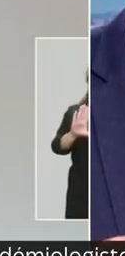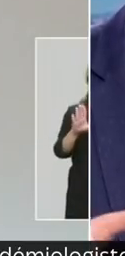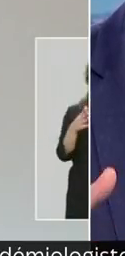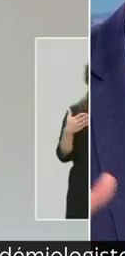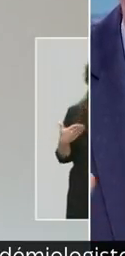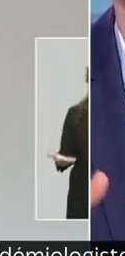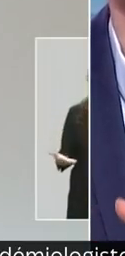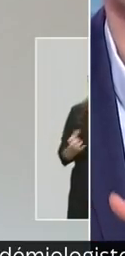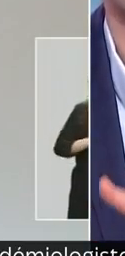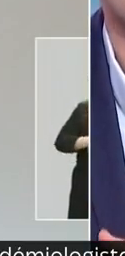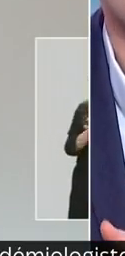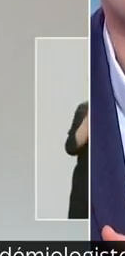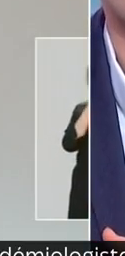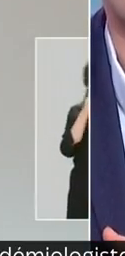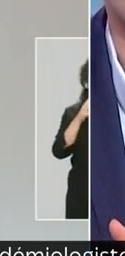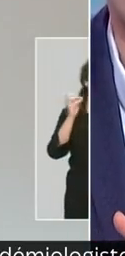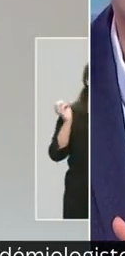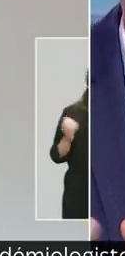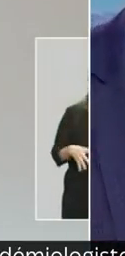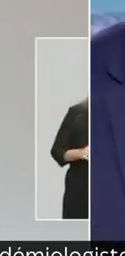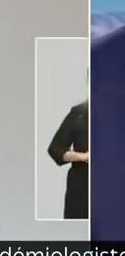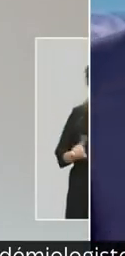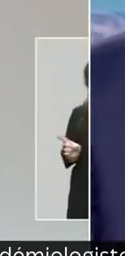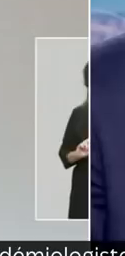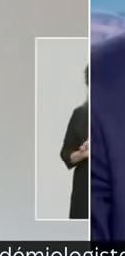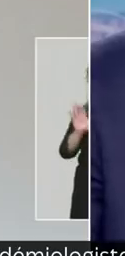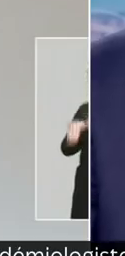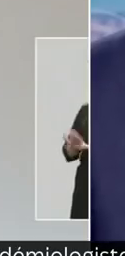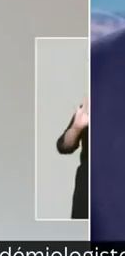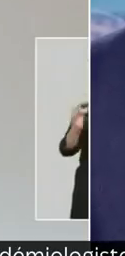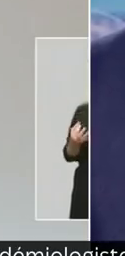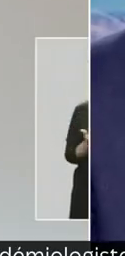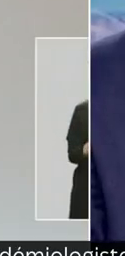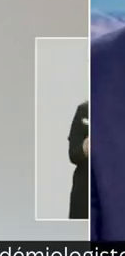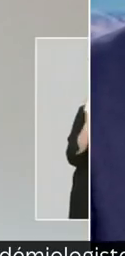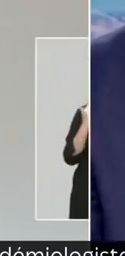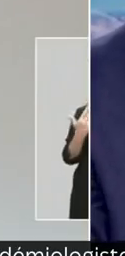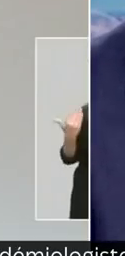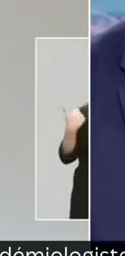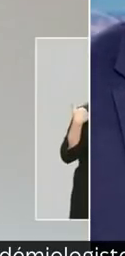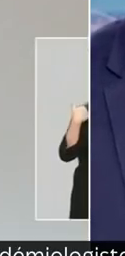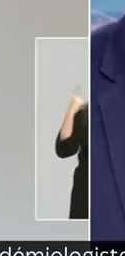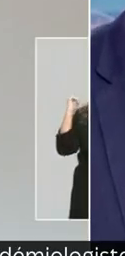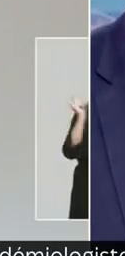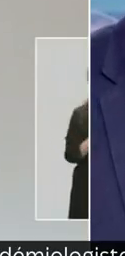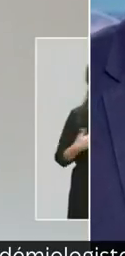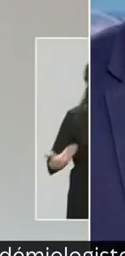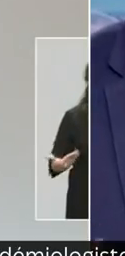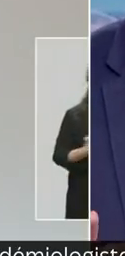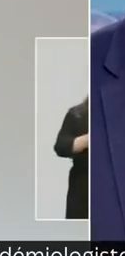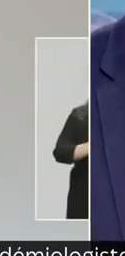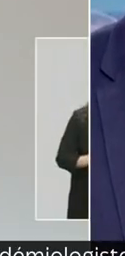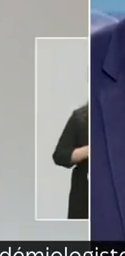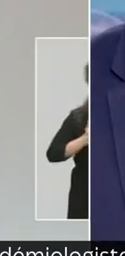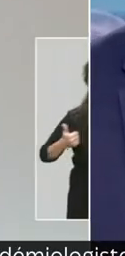soignants pensaient quand même qu'au bout de 3 ans, ils allaient pouvoir partir en vacances. Donc la question, c'est comment on va prendre en charge les patients sur les 2-3 mois qui viennent. Je pense que